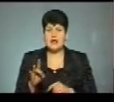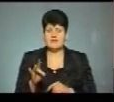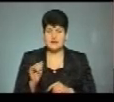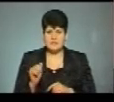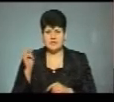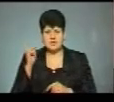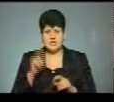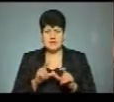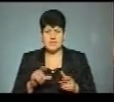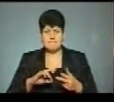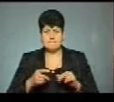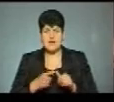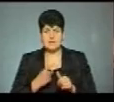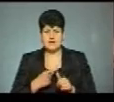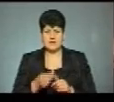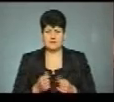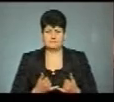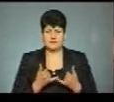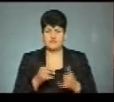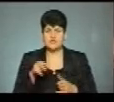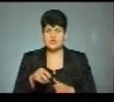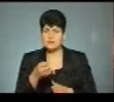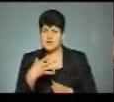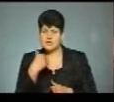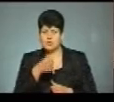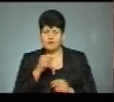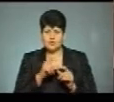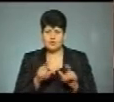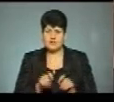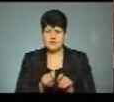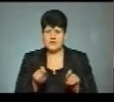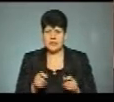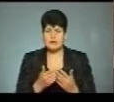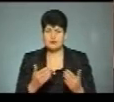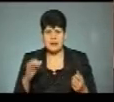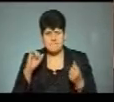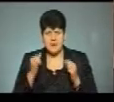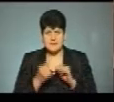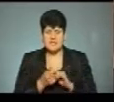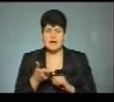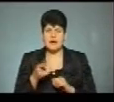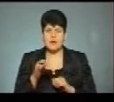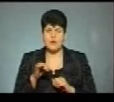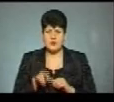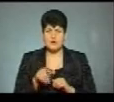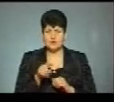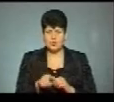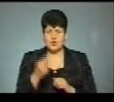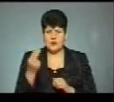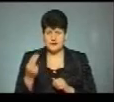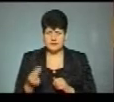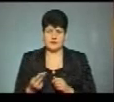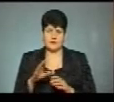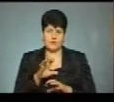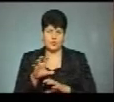заклад перейменували на його честь. Також у 2015-му в школі відкрили музей пам'яті героя. Тут його картини, фотографії, а також атрибути